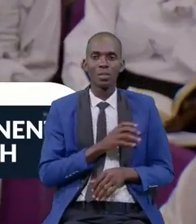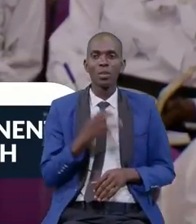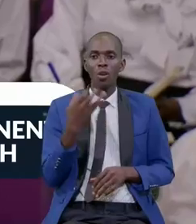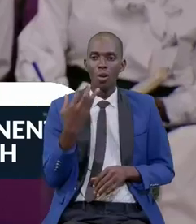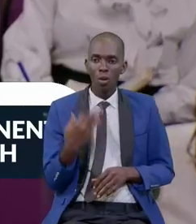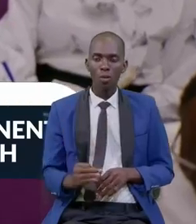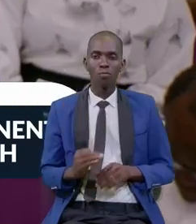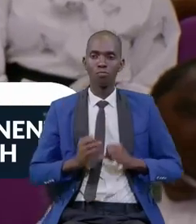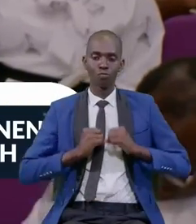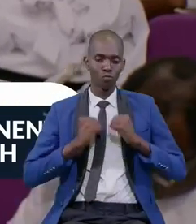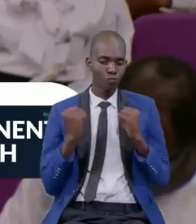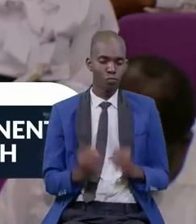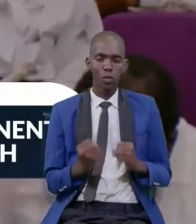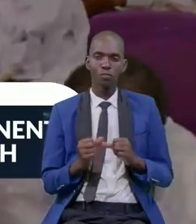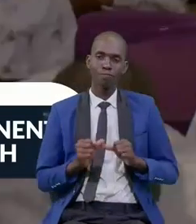foi